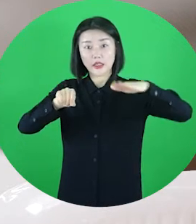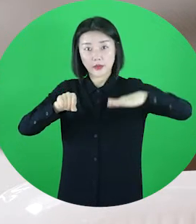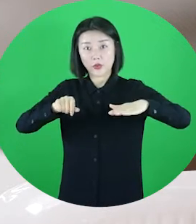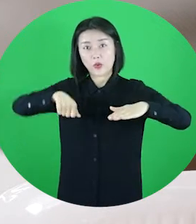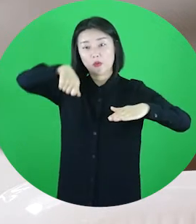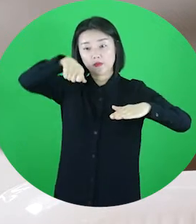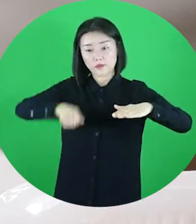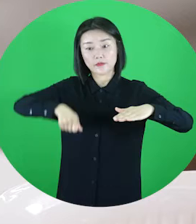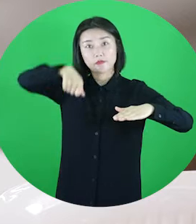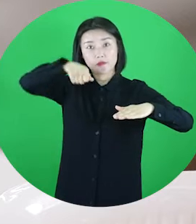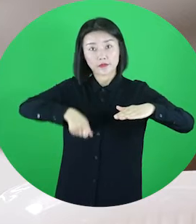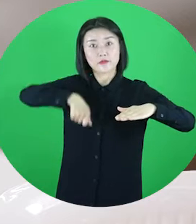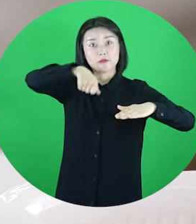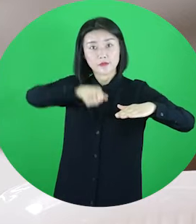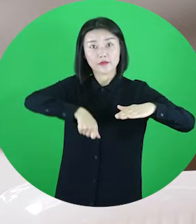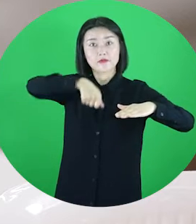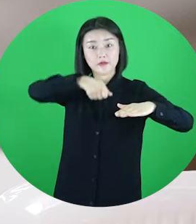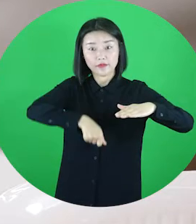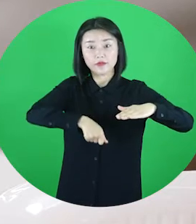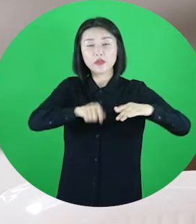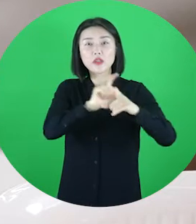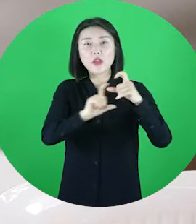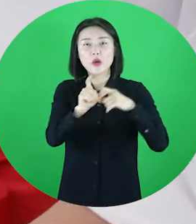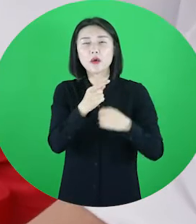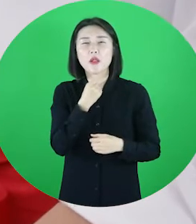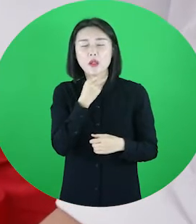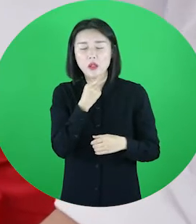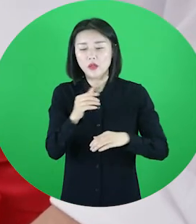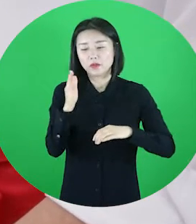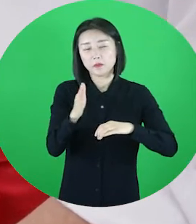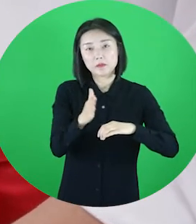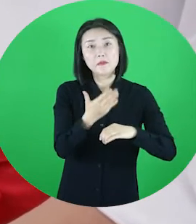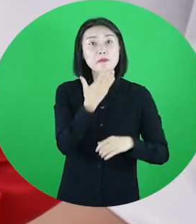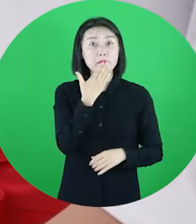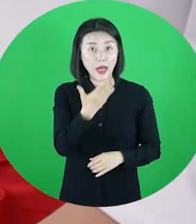다지는 방식으로 또 잘라주도록 하겠습니다.